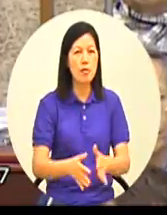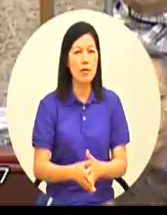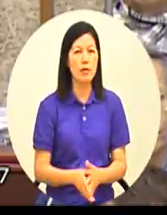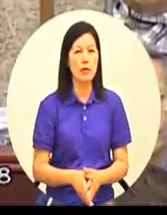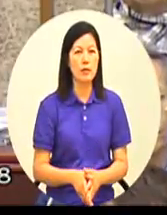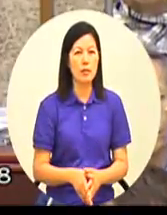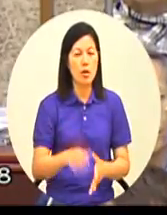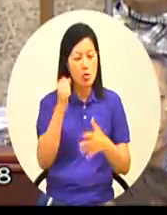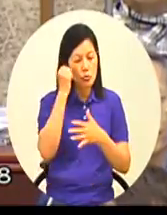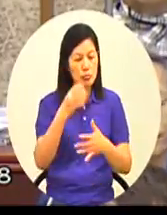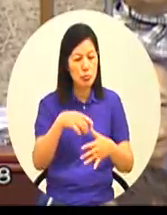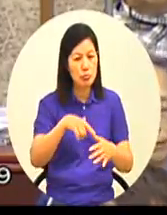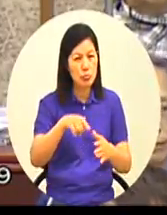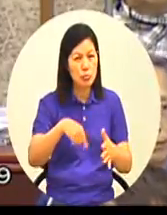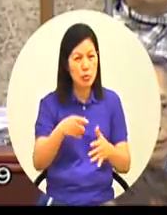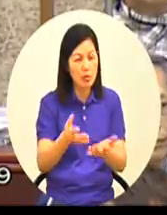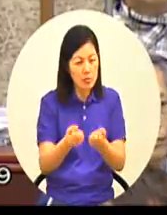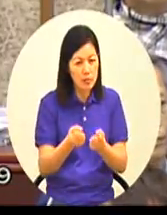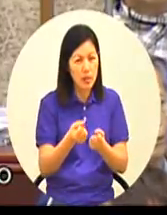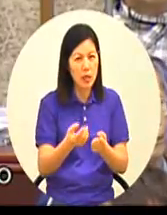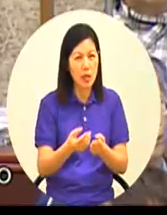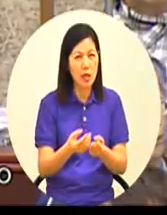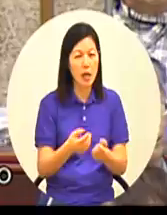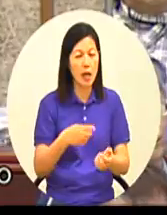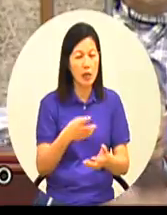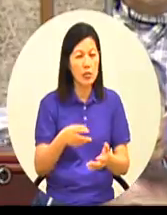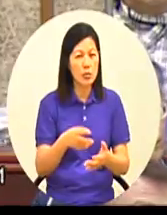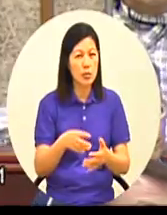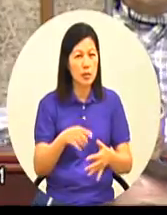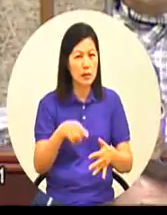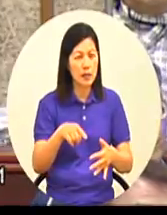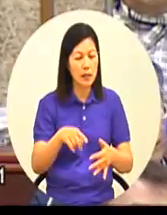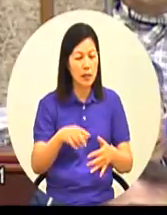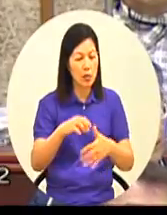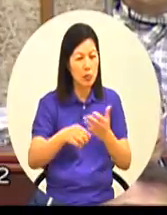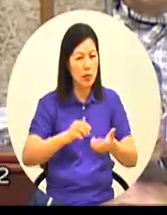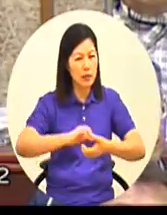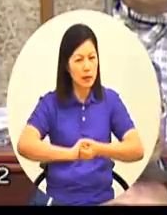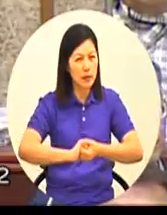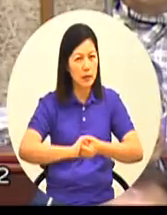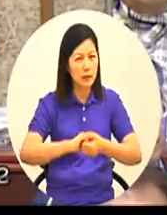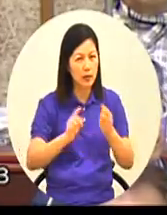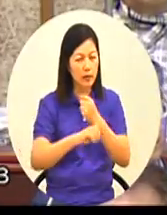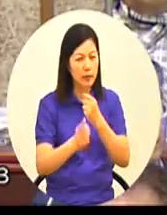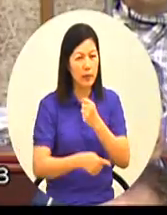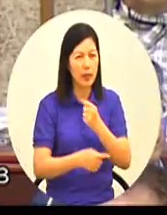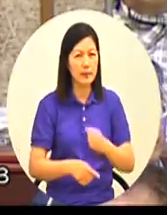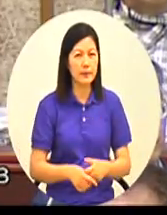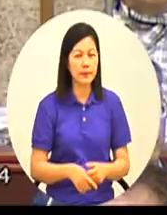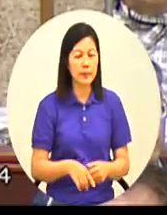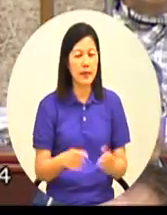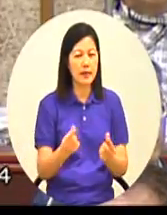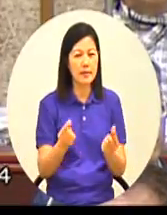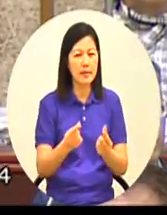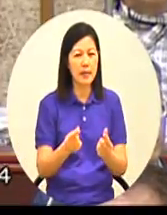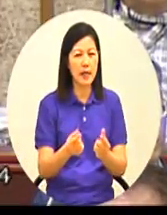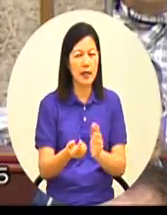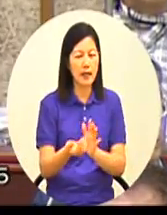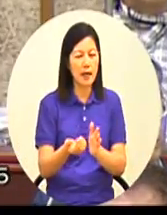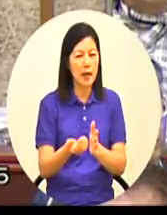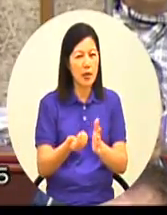何有不受理的情况，在诉愿法77条里面有规定了几个情况，我简要的讲几个。比如说他逾期提